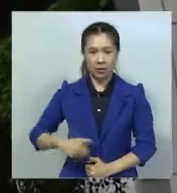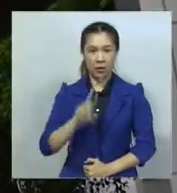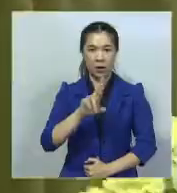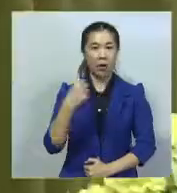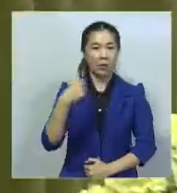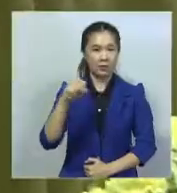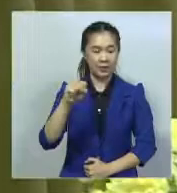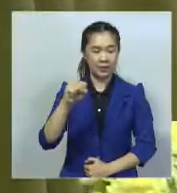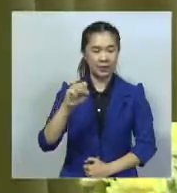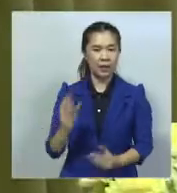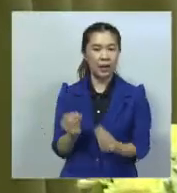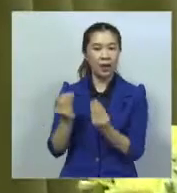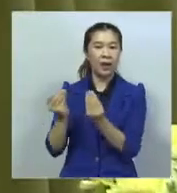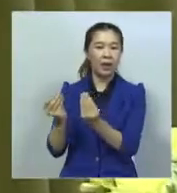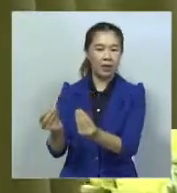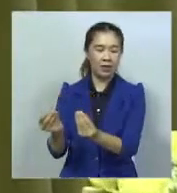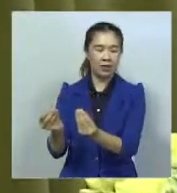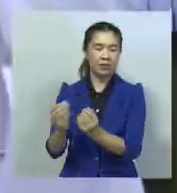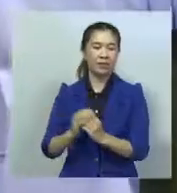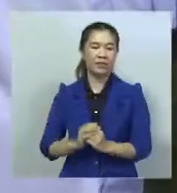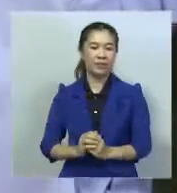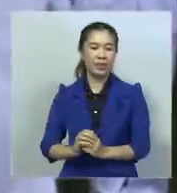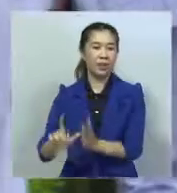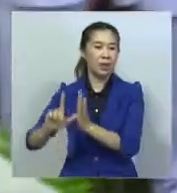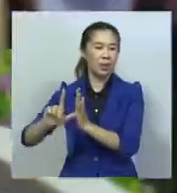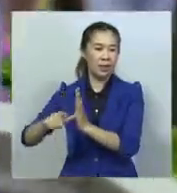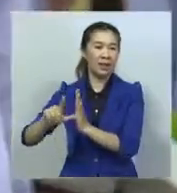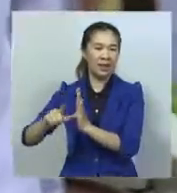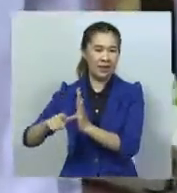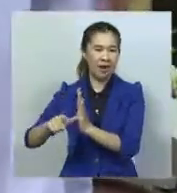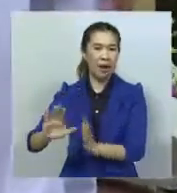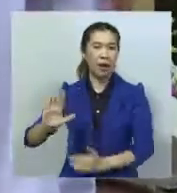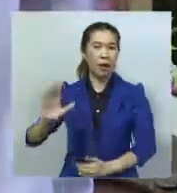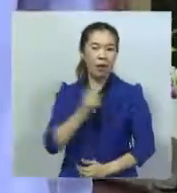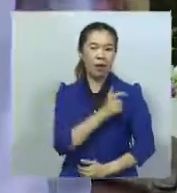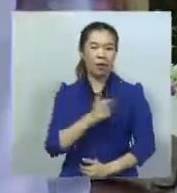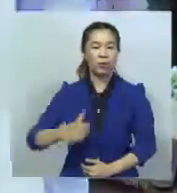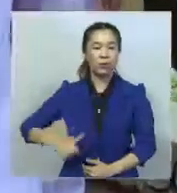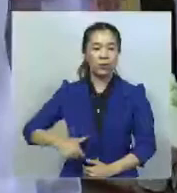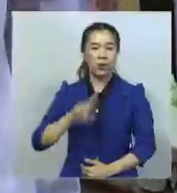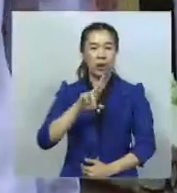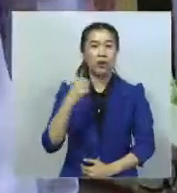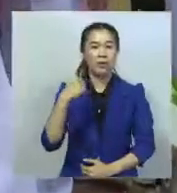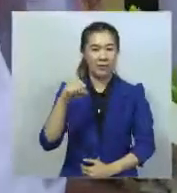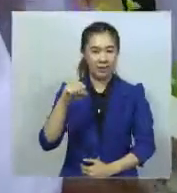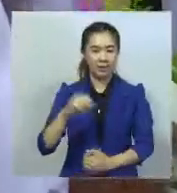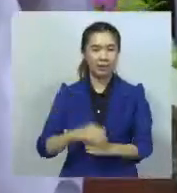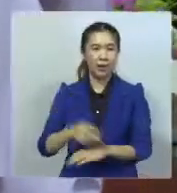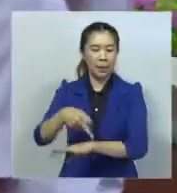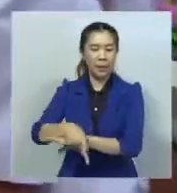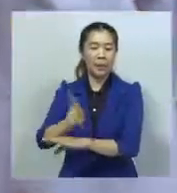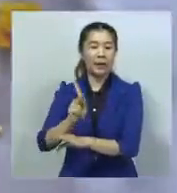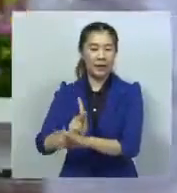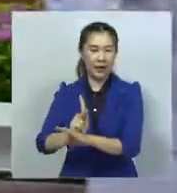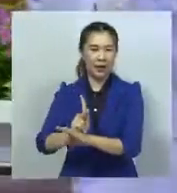ดเกล้าโปรดกระหม่อมให้พลอากาศเอกสถิตพงษ์สุขวิมลราชเลขานุการในพระองค์สมเด็จพระเจ้าอยู่หัวเป็นประธ